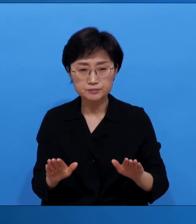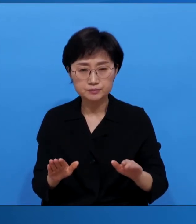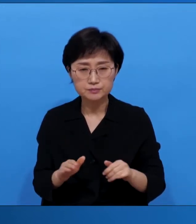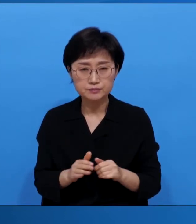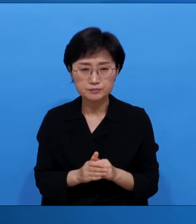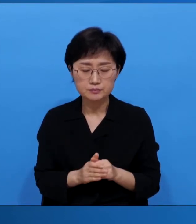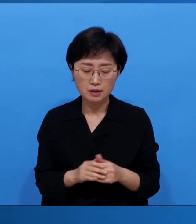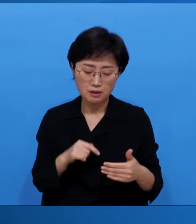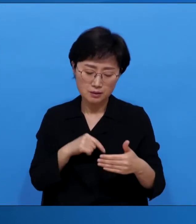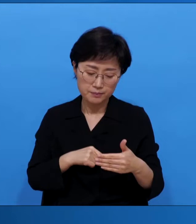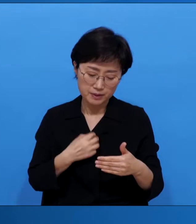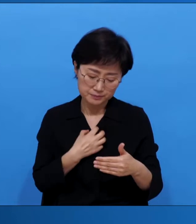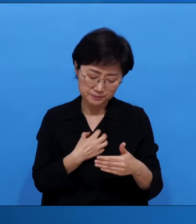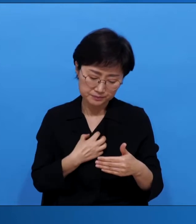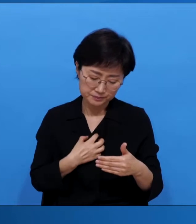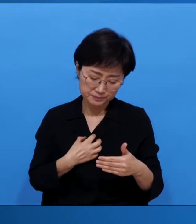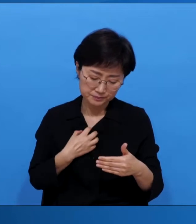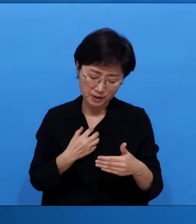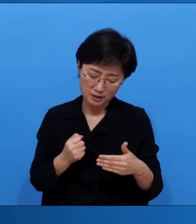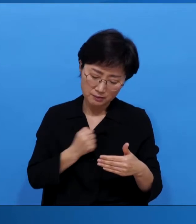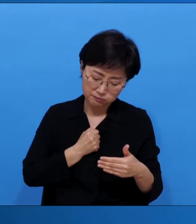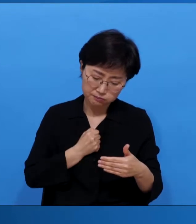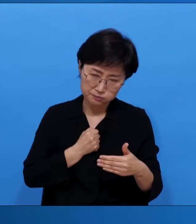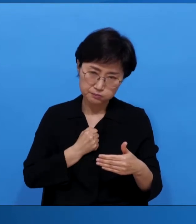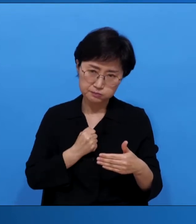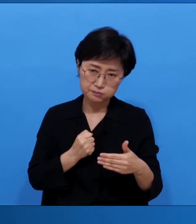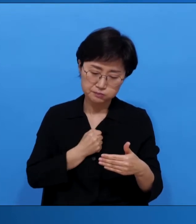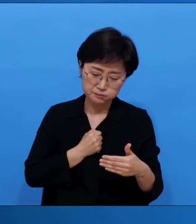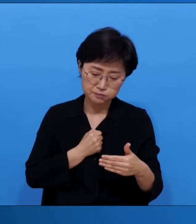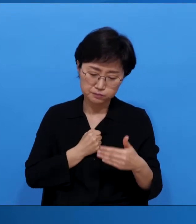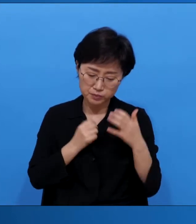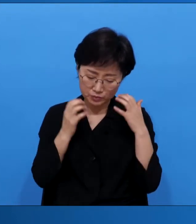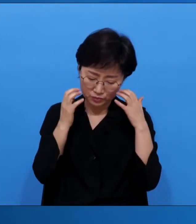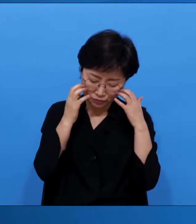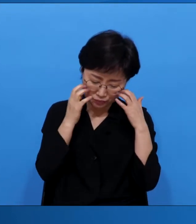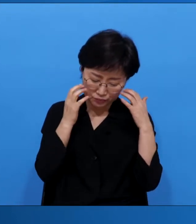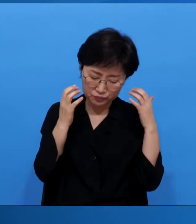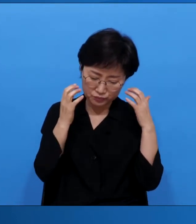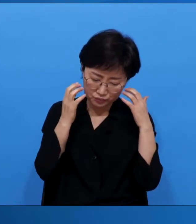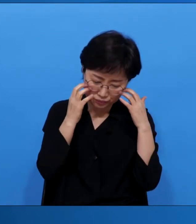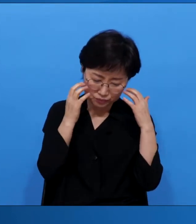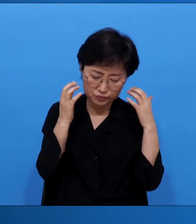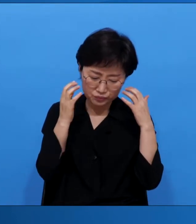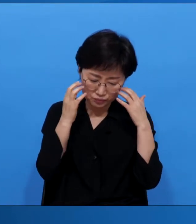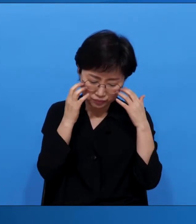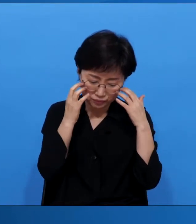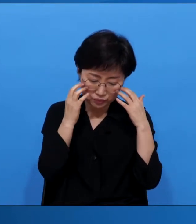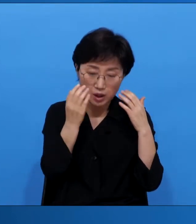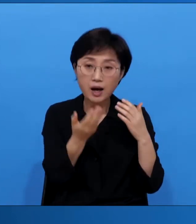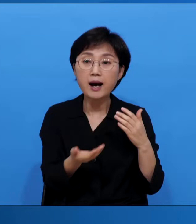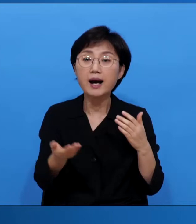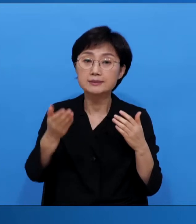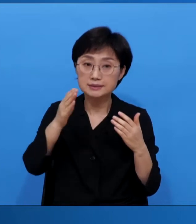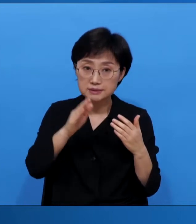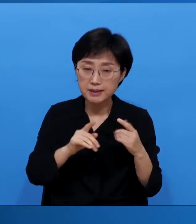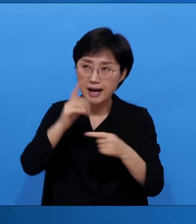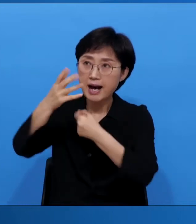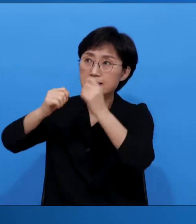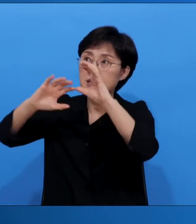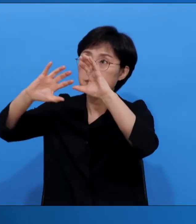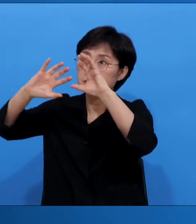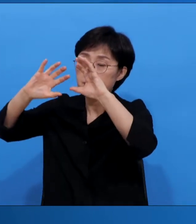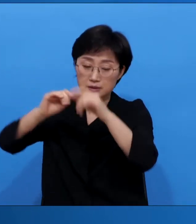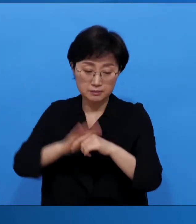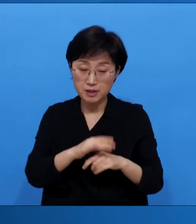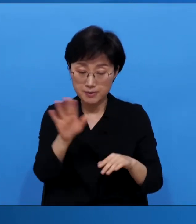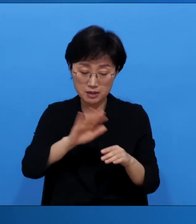너무 슬퍼하고 너무 답답해하고 당장 망하는 거 아니잖아요. 그거 누리고 있으면 반드시 멸망은